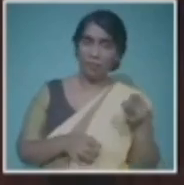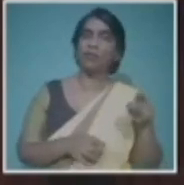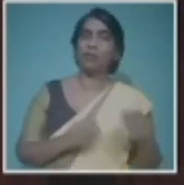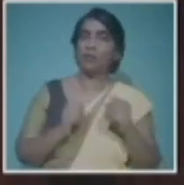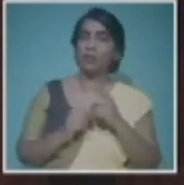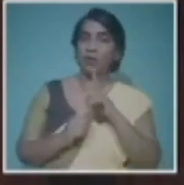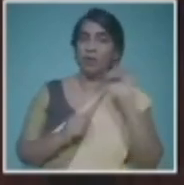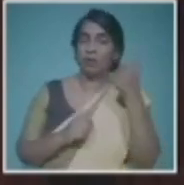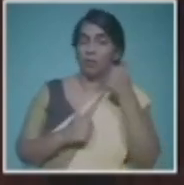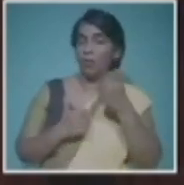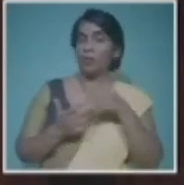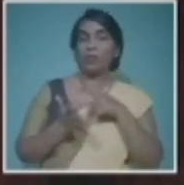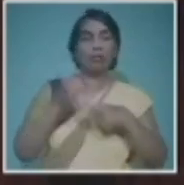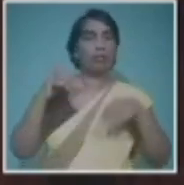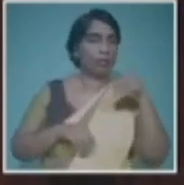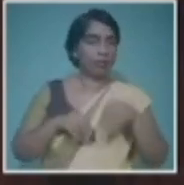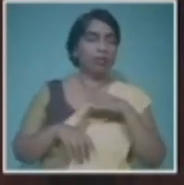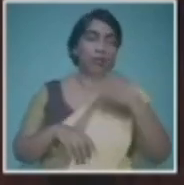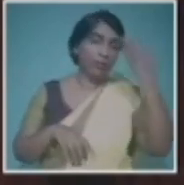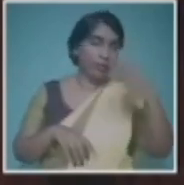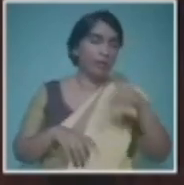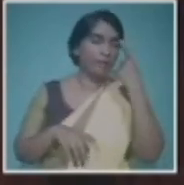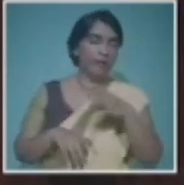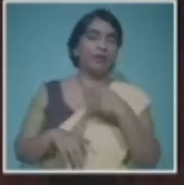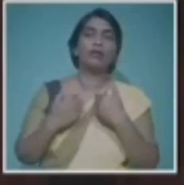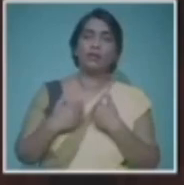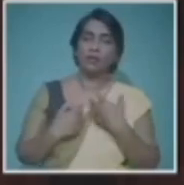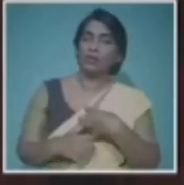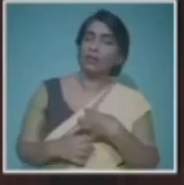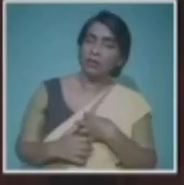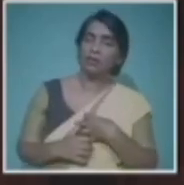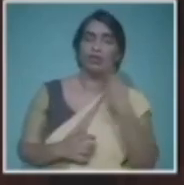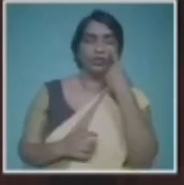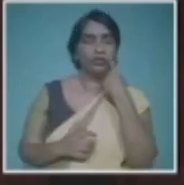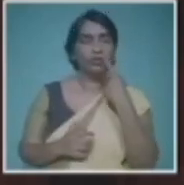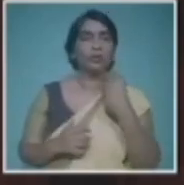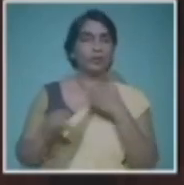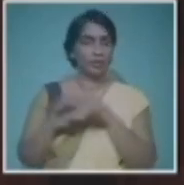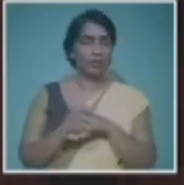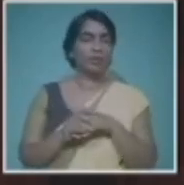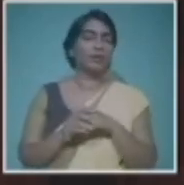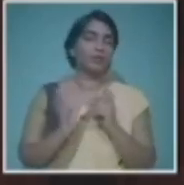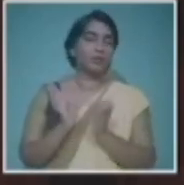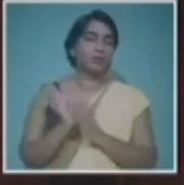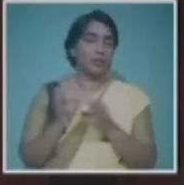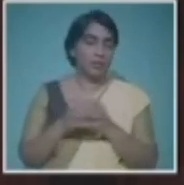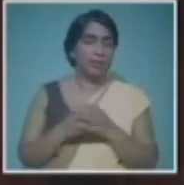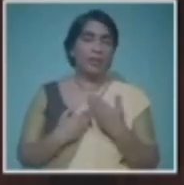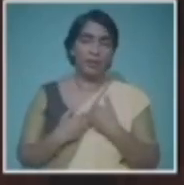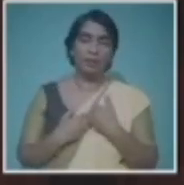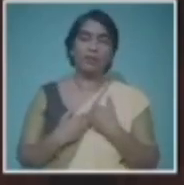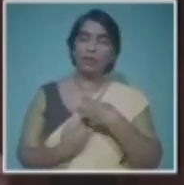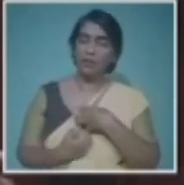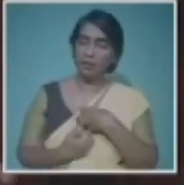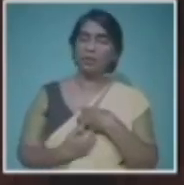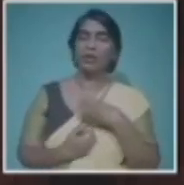තමත් නොකිලිටි දේශපාලනයක් කරා එතුමාගේ අභාවය වෙනුවෙන් අපේ සංවේගයත් කනගාටුවත් මානවයෝජනය කරන ශ්‍රී ලංකා කමියුනිස්ට් පක්ෂය සහ පෞද්ගලික මගේ